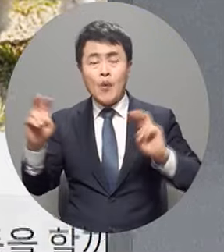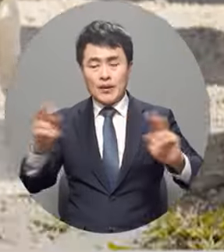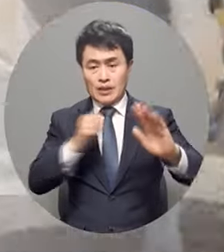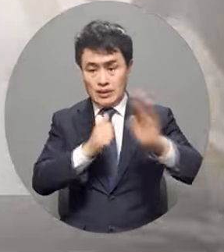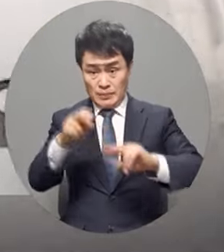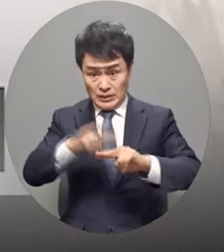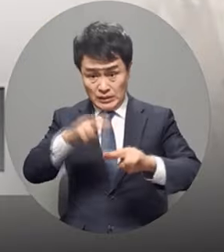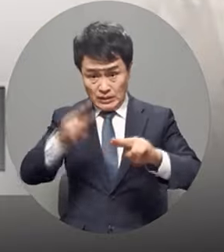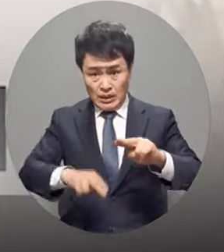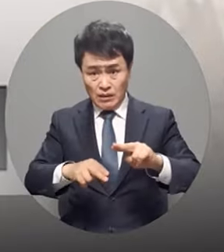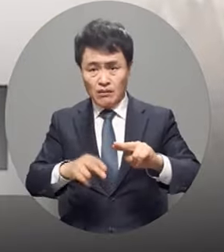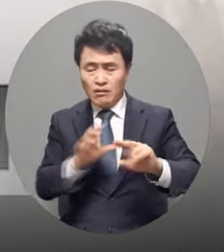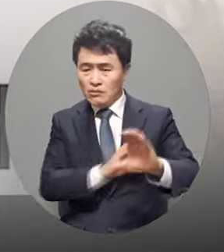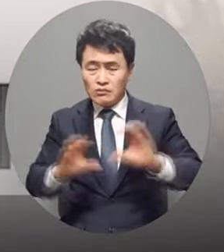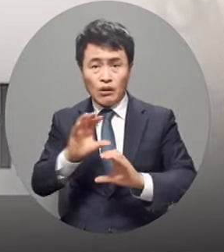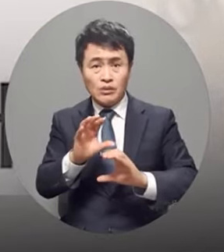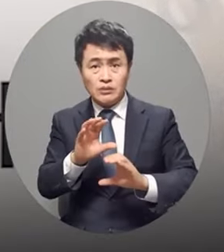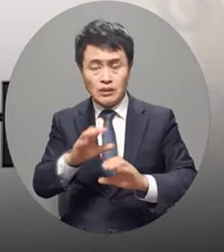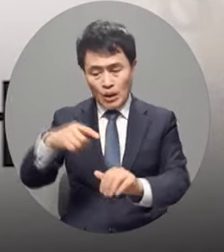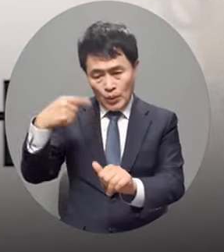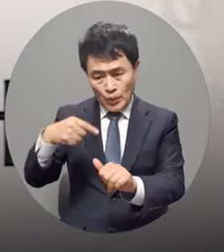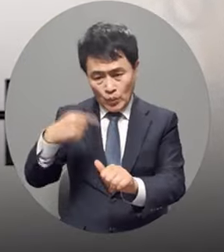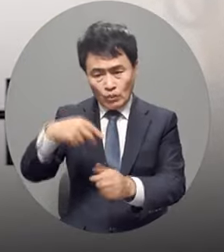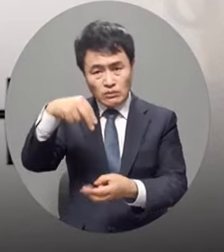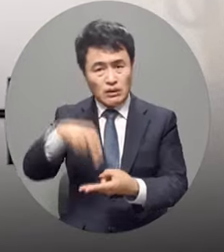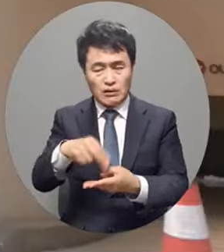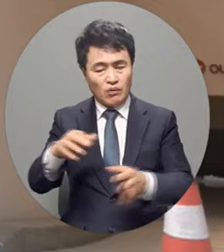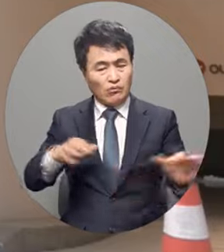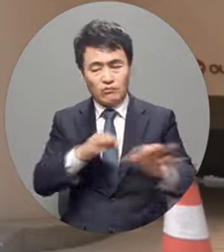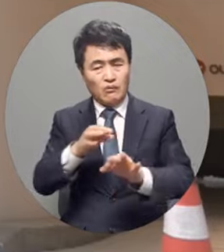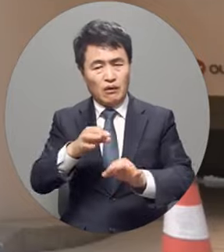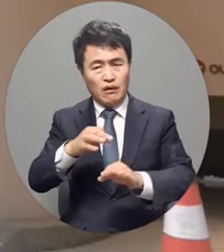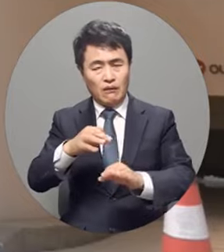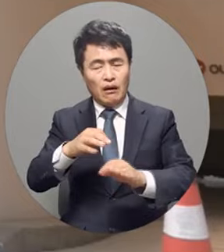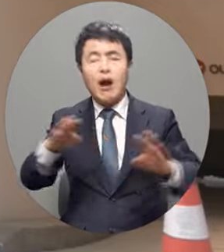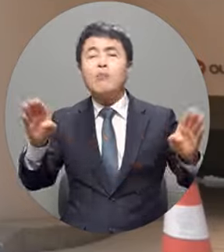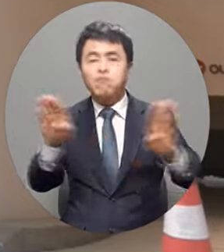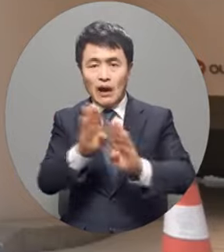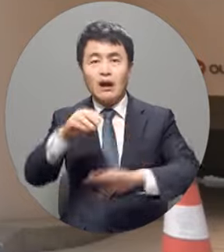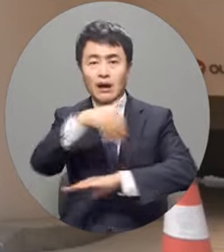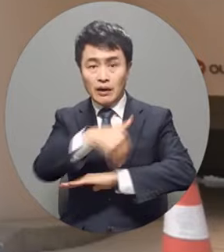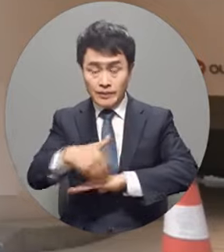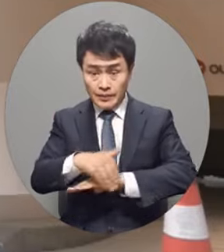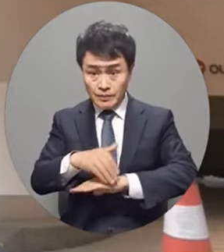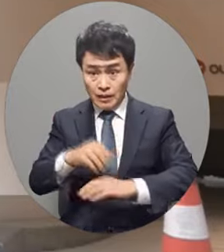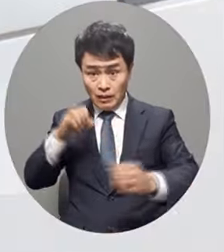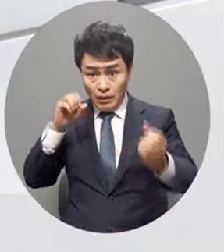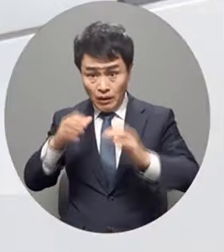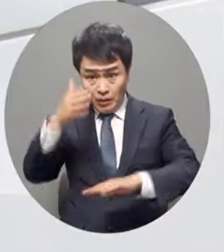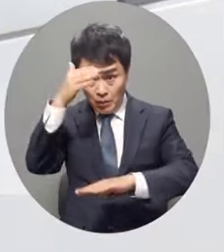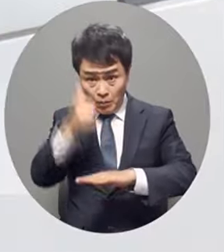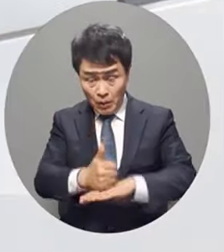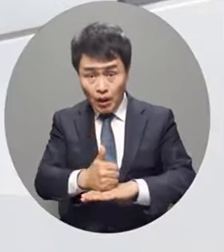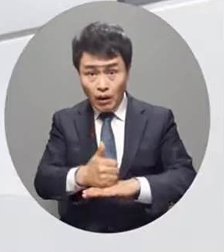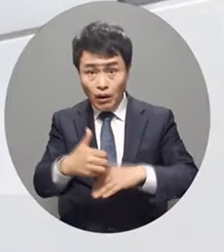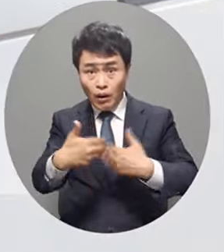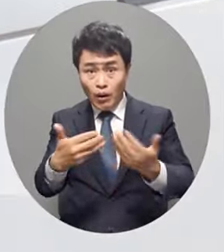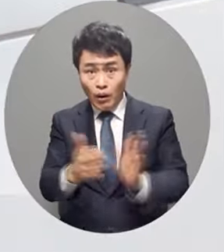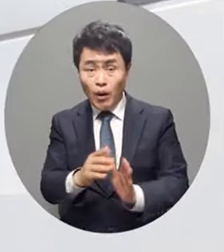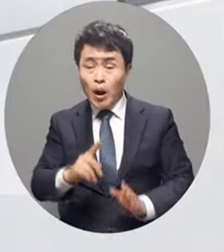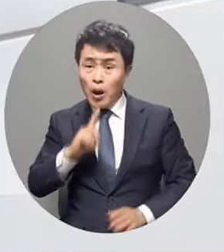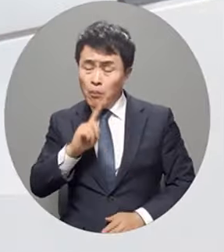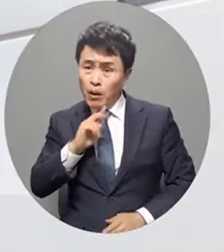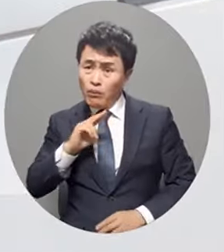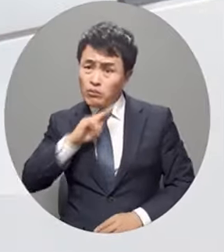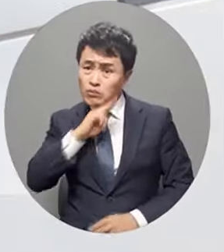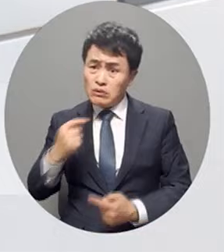이상 교육 센터도 운영하지 않을 거라고 했습니다 강시의 반박에 대해 애당초 종편 방송 인터뷰를 통해 포건 의혹을